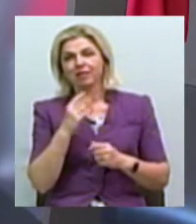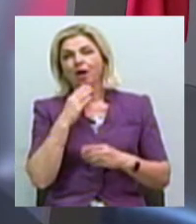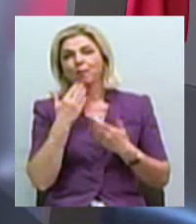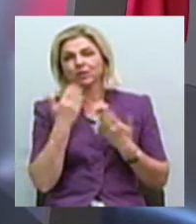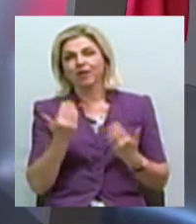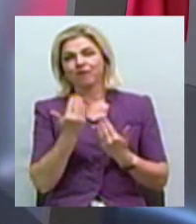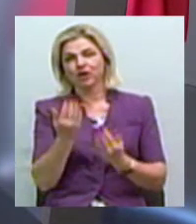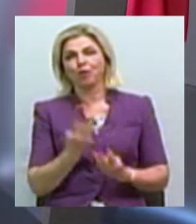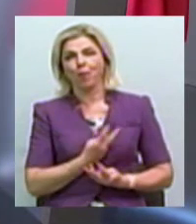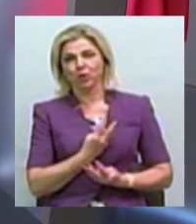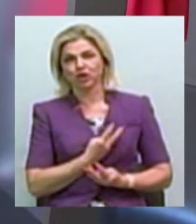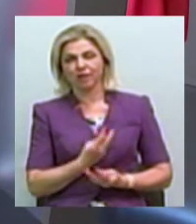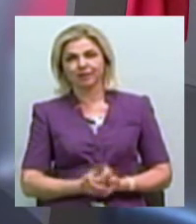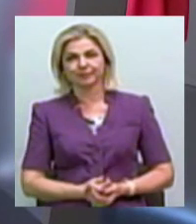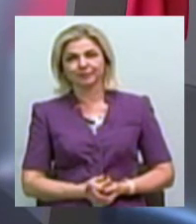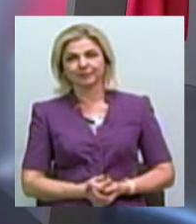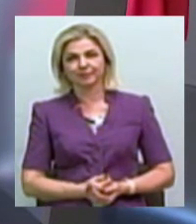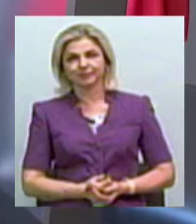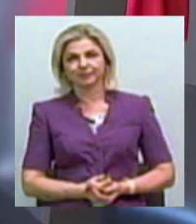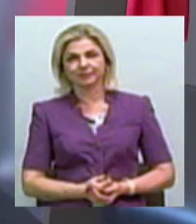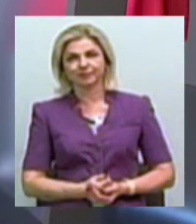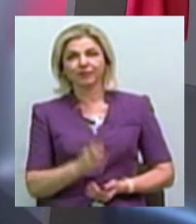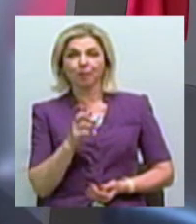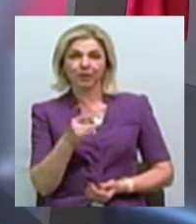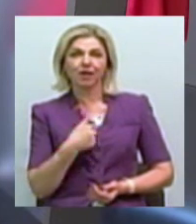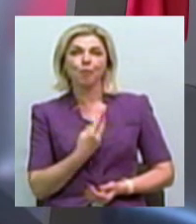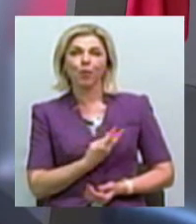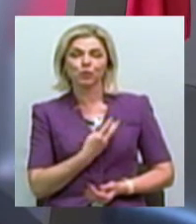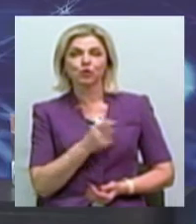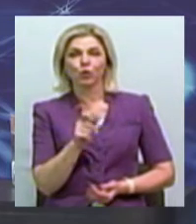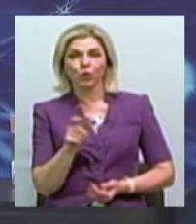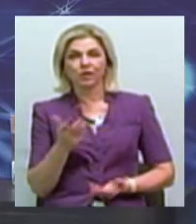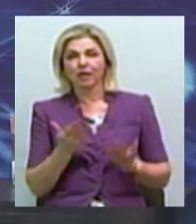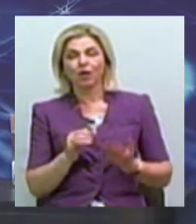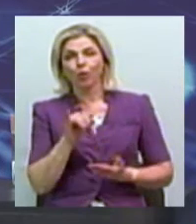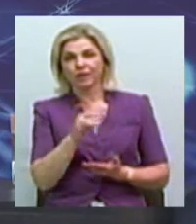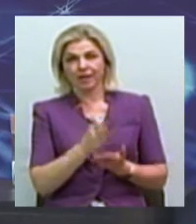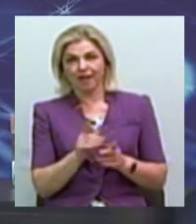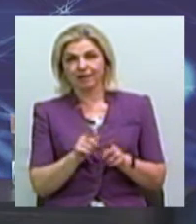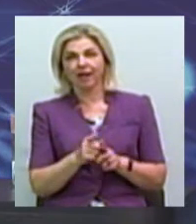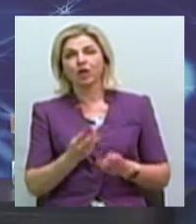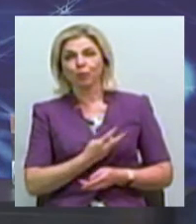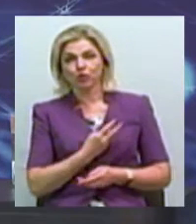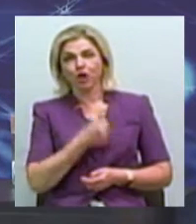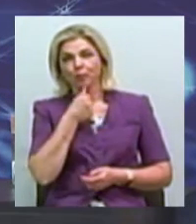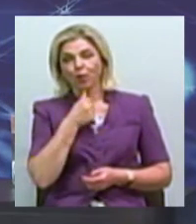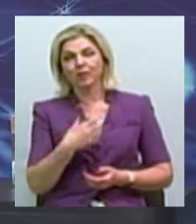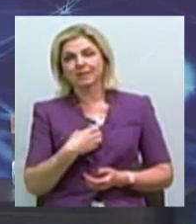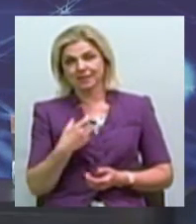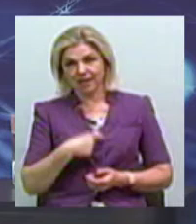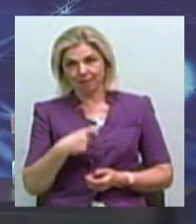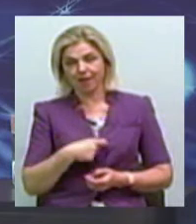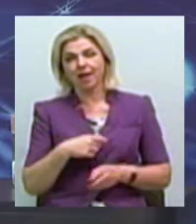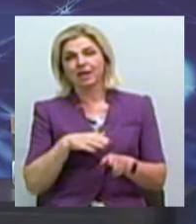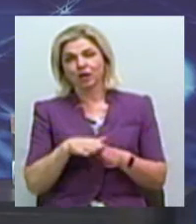твої побажання. Я би побажала людині, якщо у неї є таке бажання спробувати себе, реалізувати